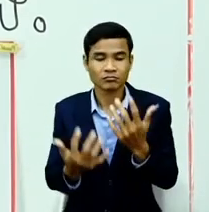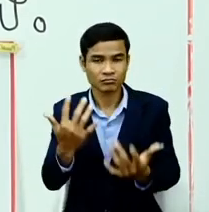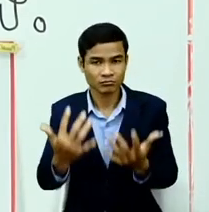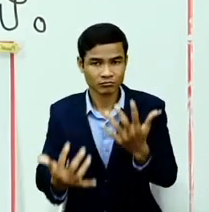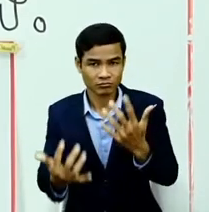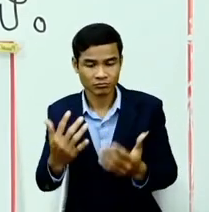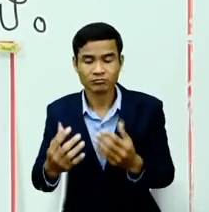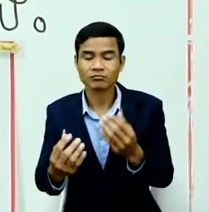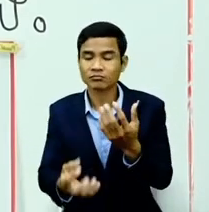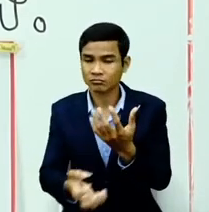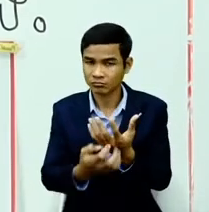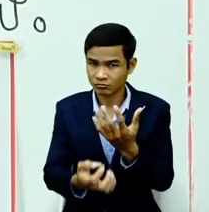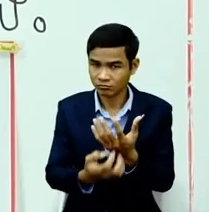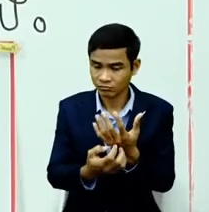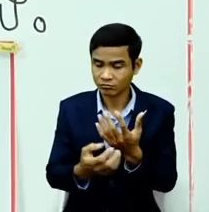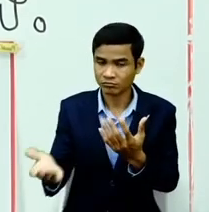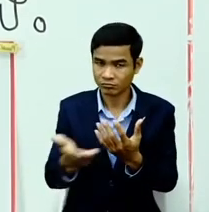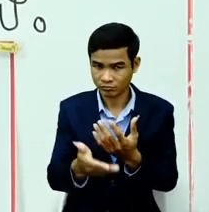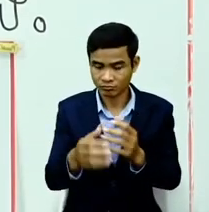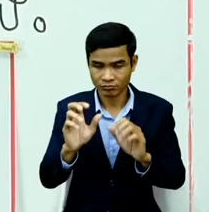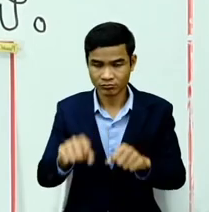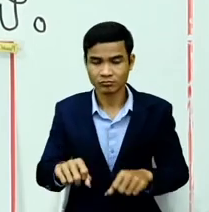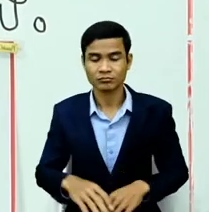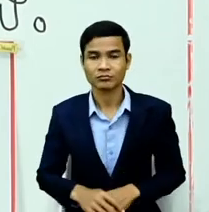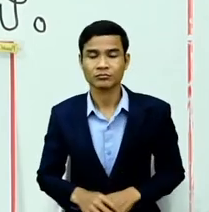បចា